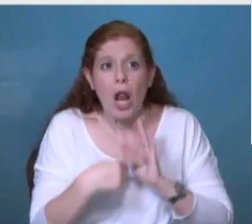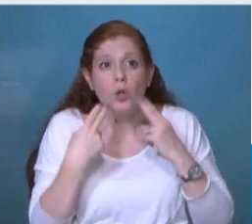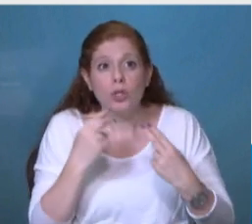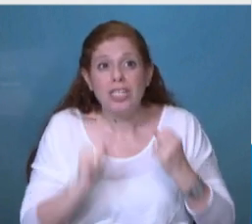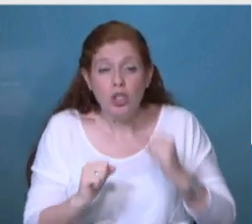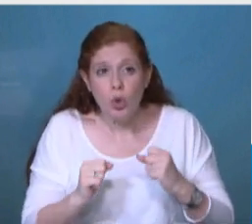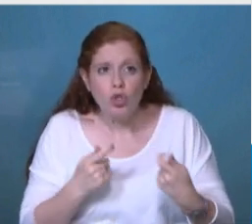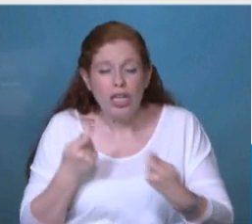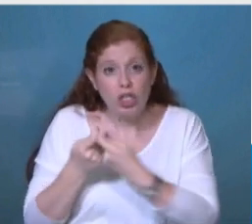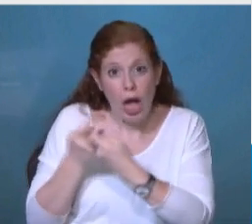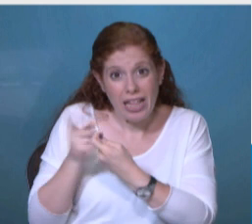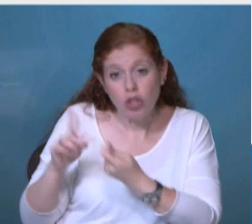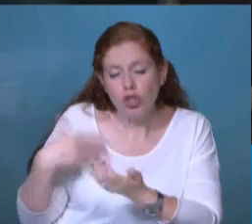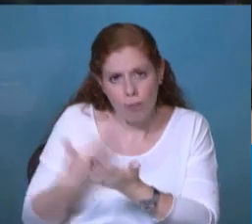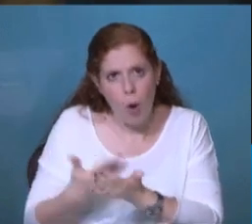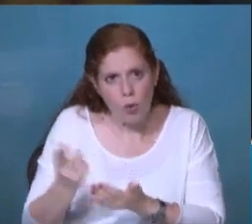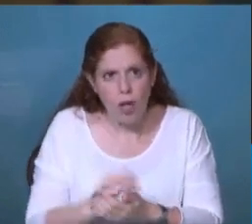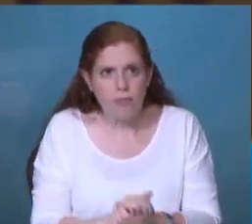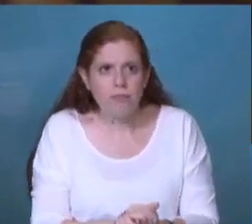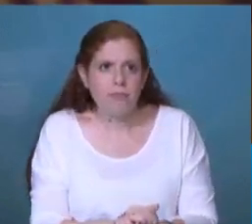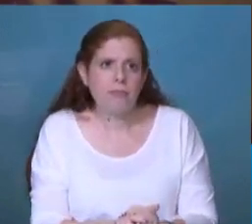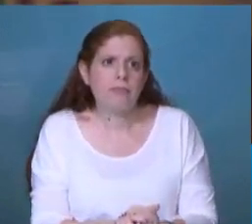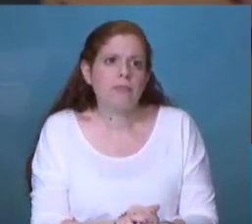של קשירת הקשר שבה הודעה.